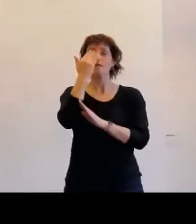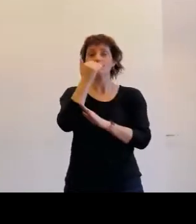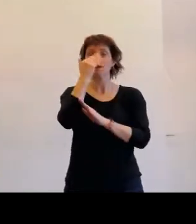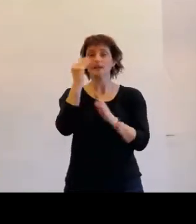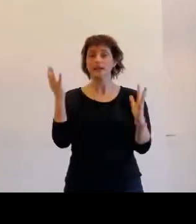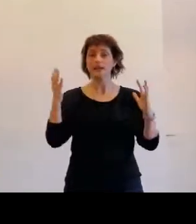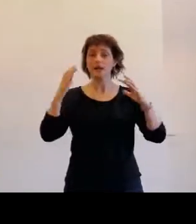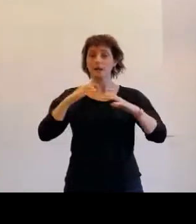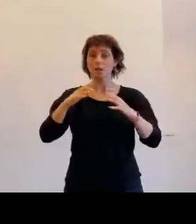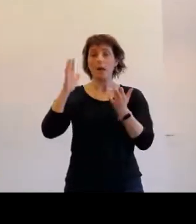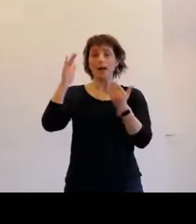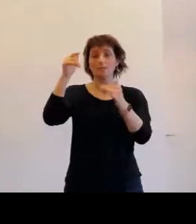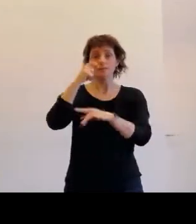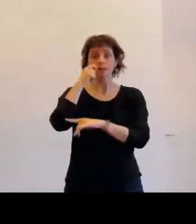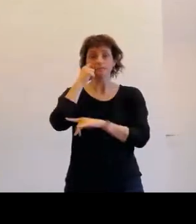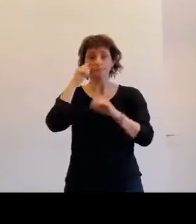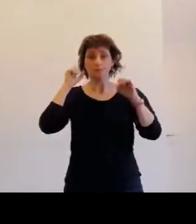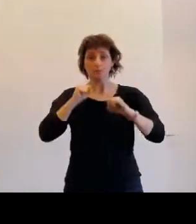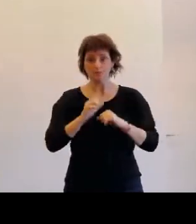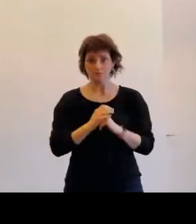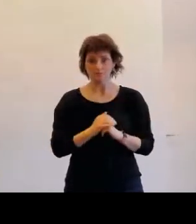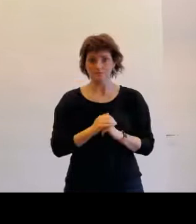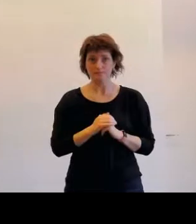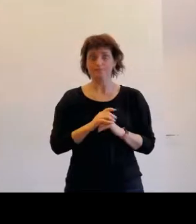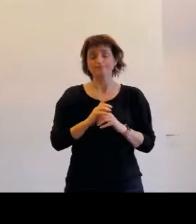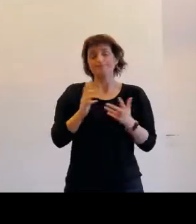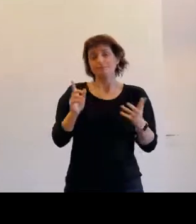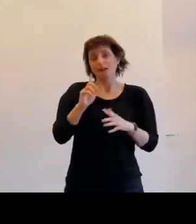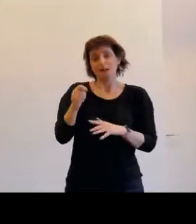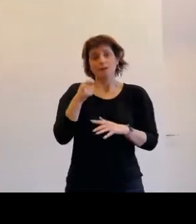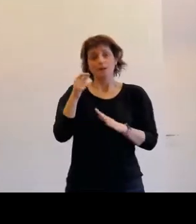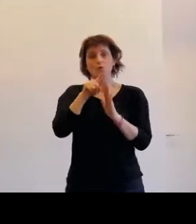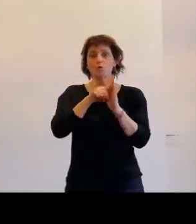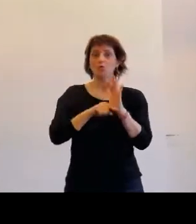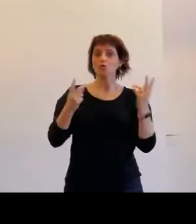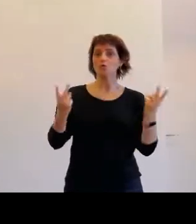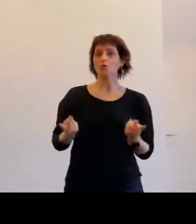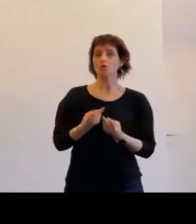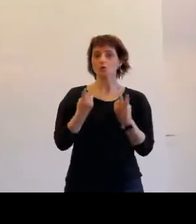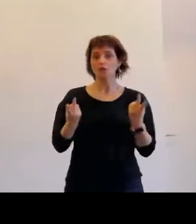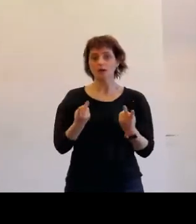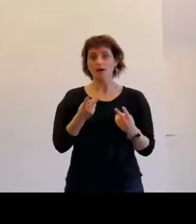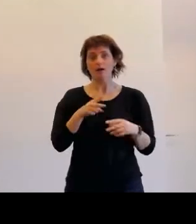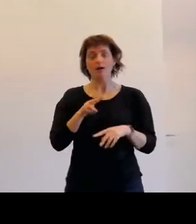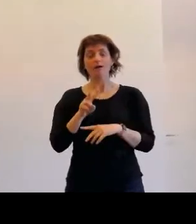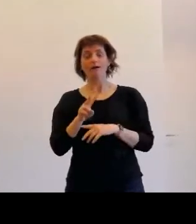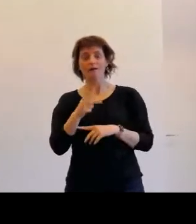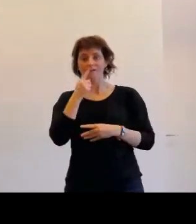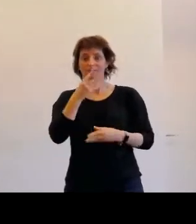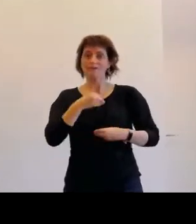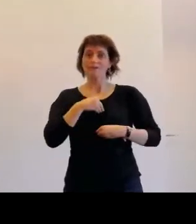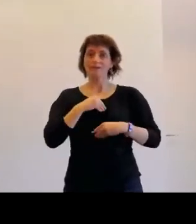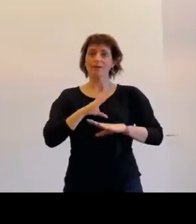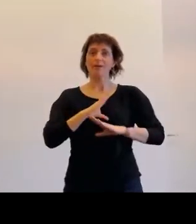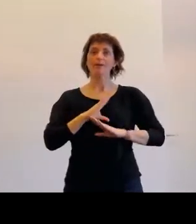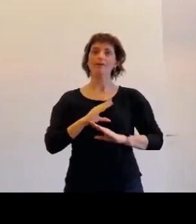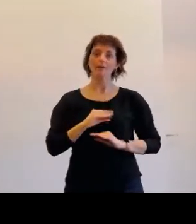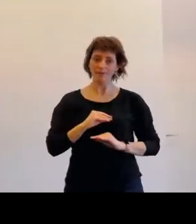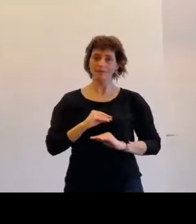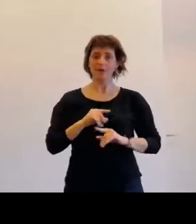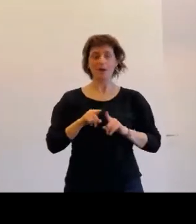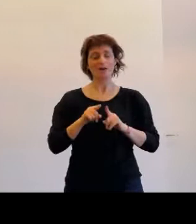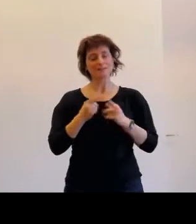Bien sûr que ces allègements sont accueillis avec intérêt, soulagement, parfois